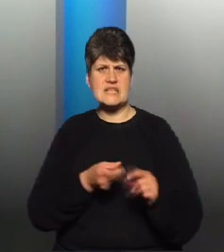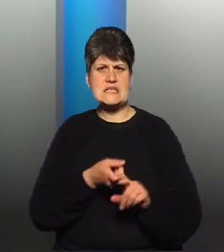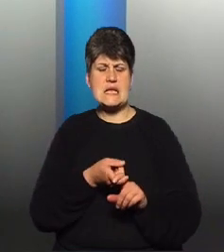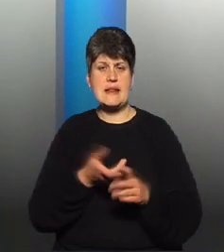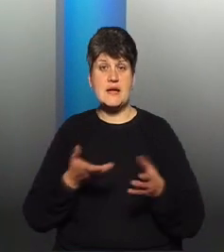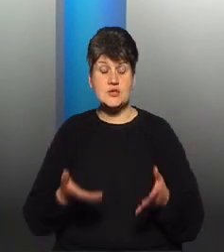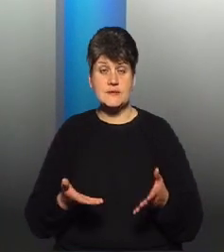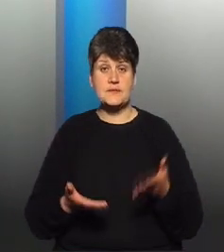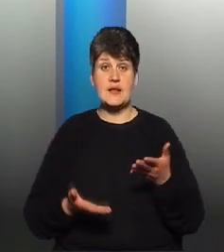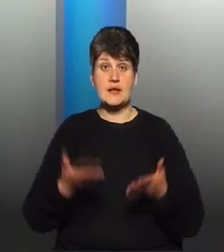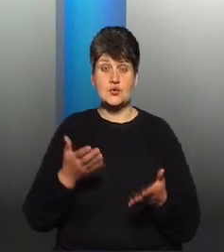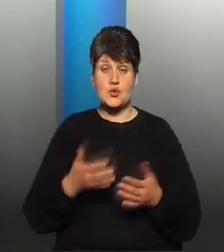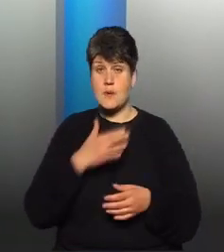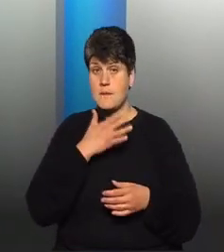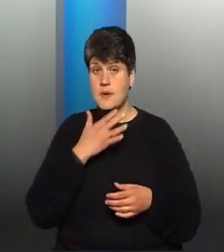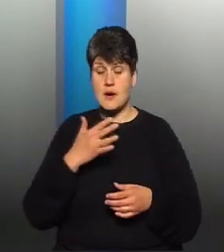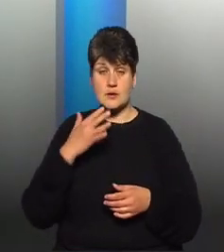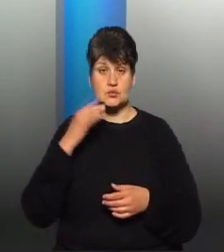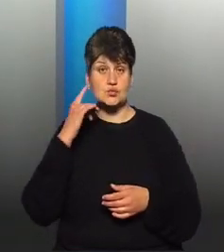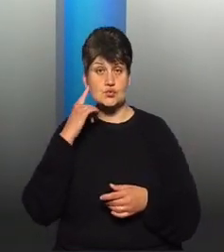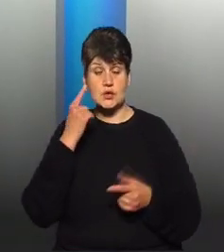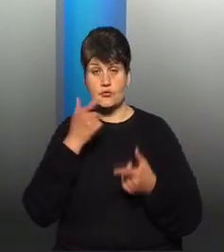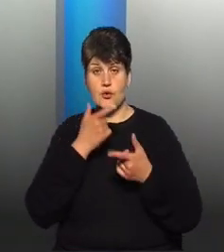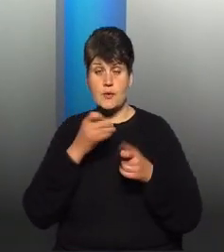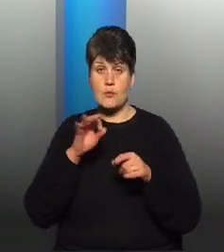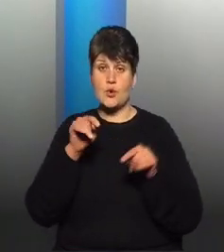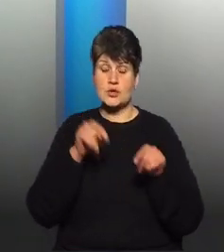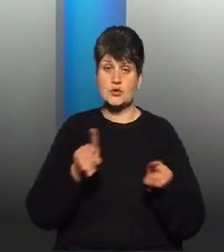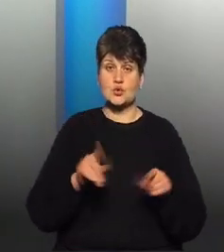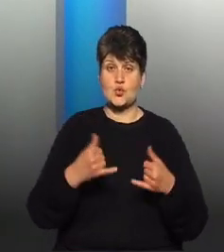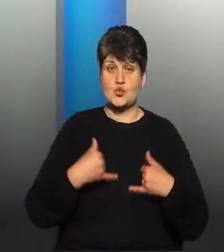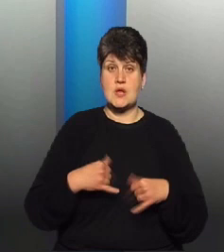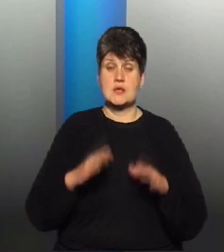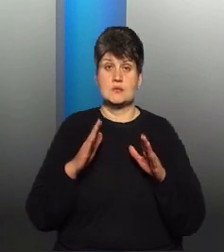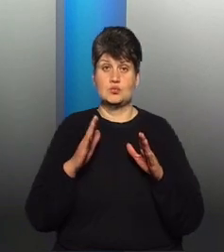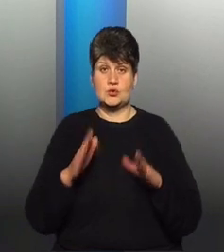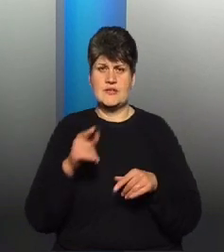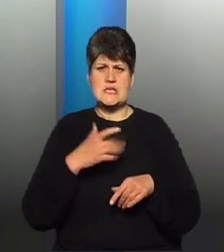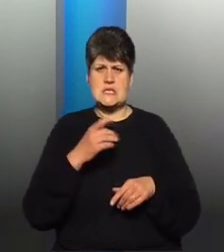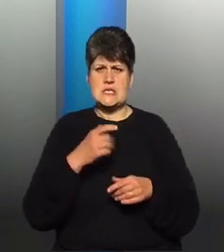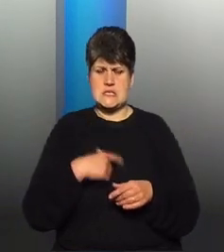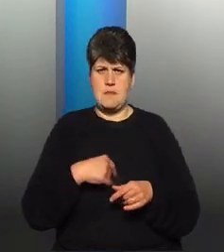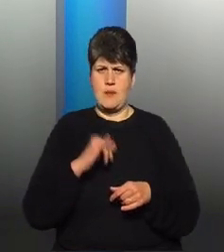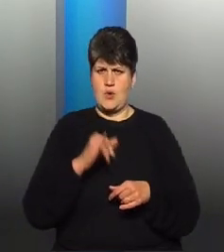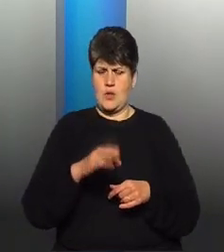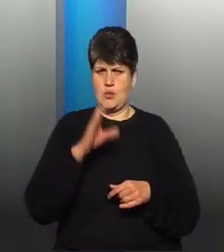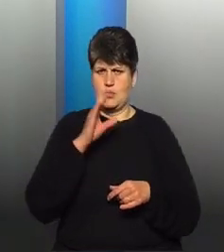багато лунає інформації про те, що в нас буде, от ви себе будете погано почувати, і зрештою людина десь на